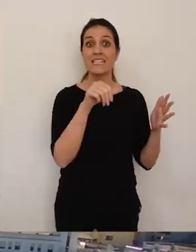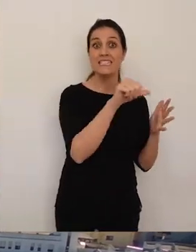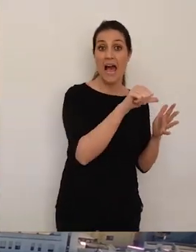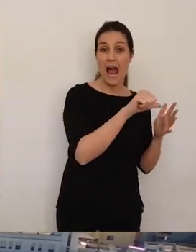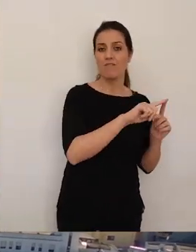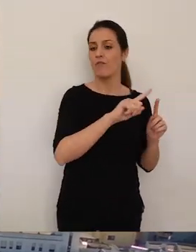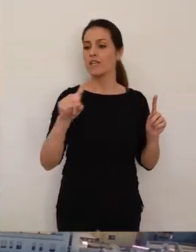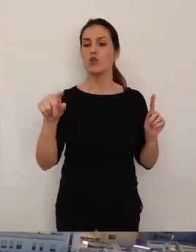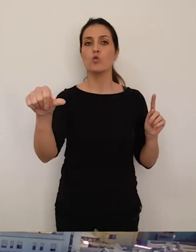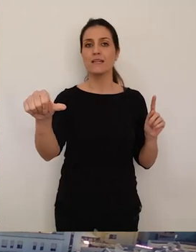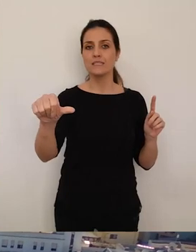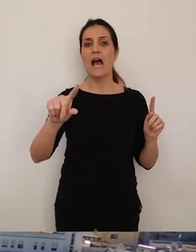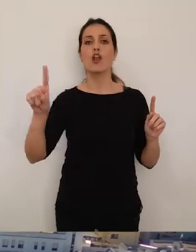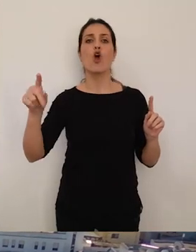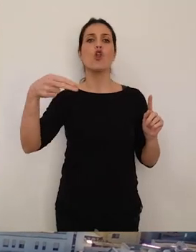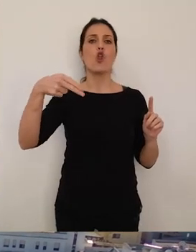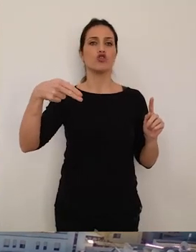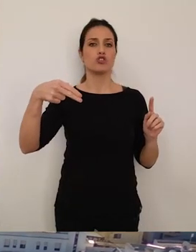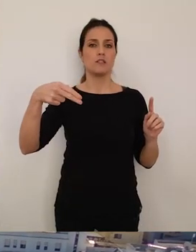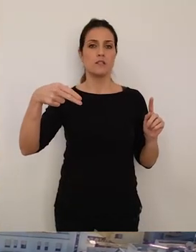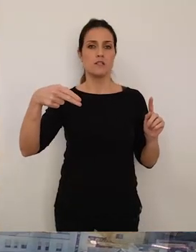estendeva verso Superzano e Nociglia.